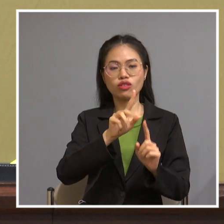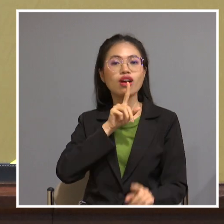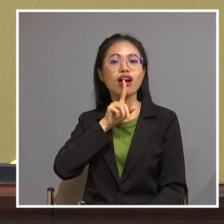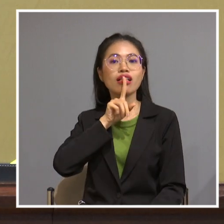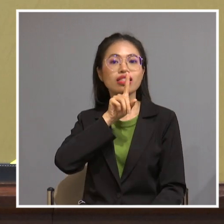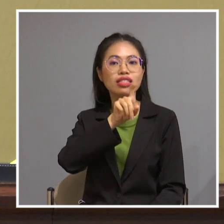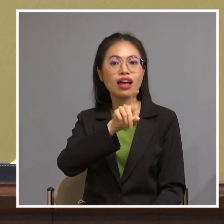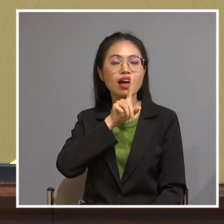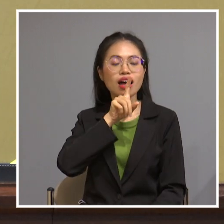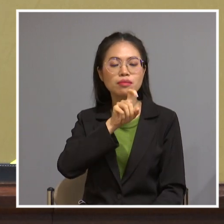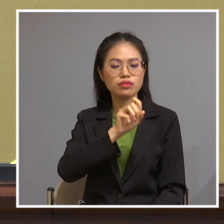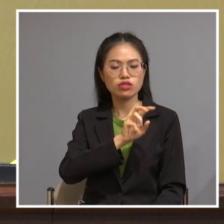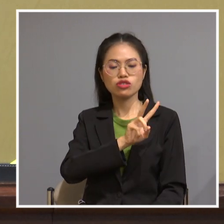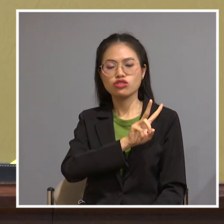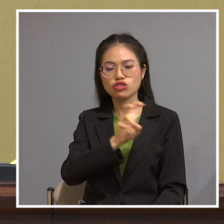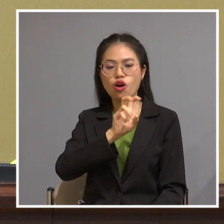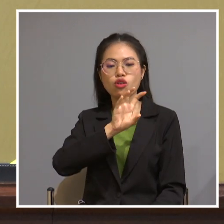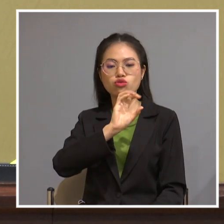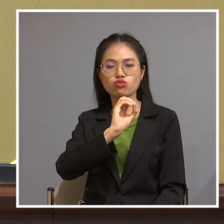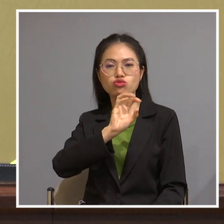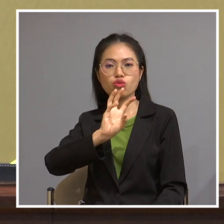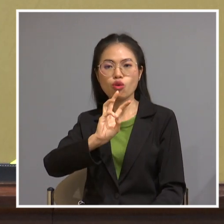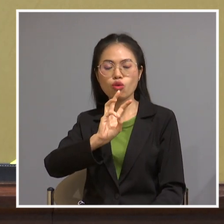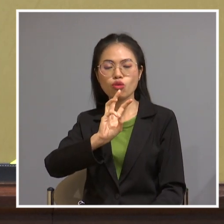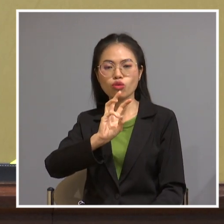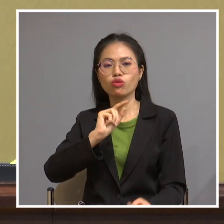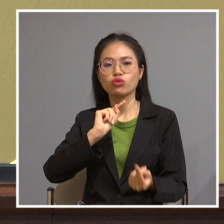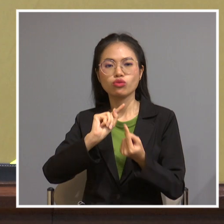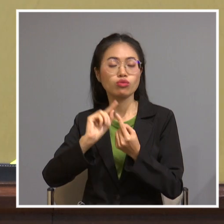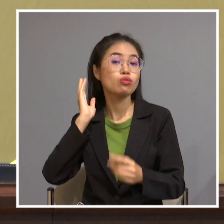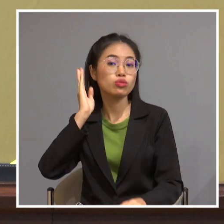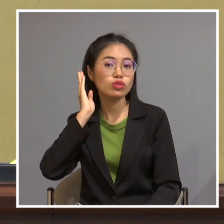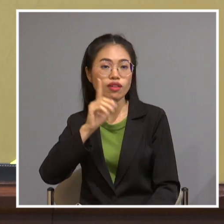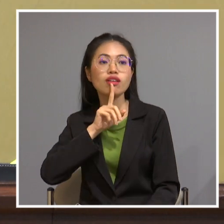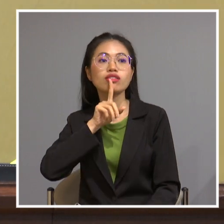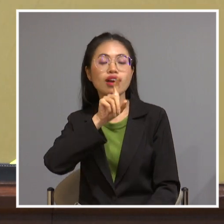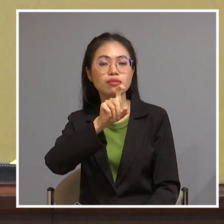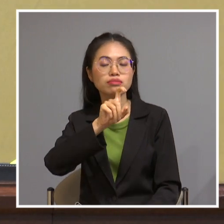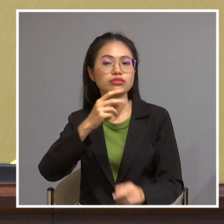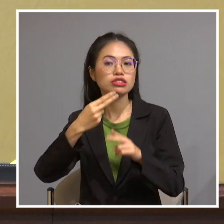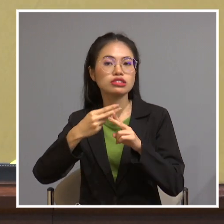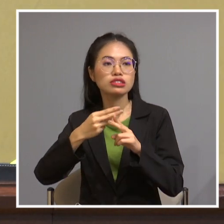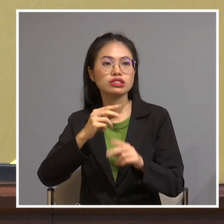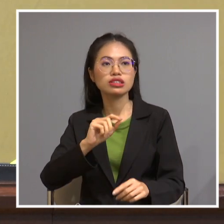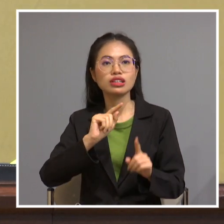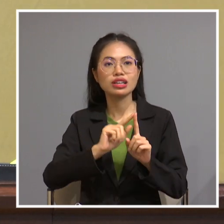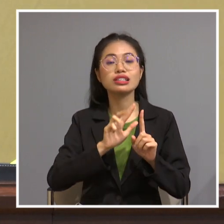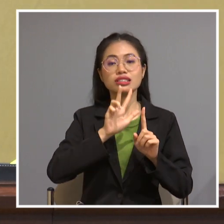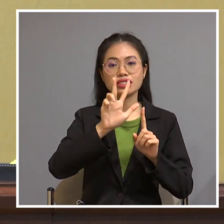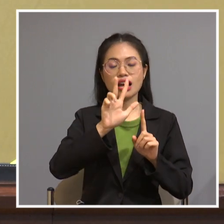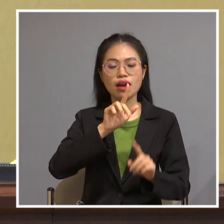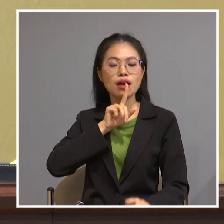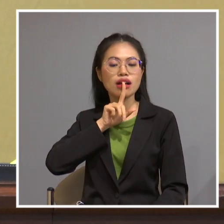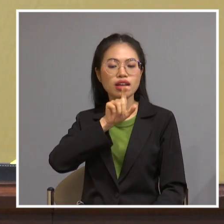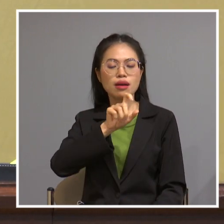ถามแยกเฉพาะที่ 206 ของนายประเดิมชัยบุช่วยเหลือรำดบที่ 3 กระทูถามแยก